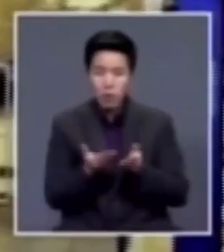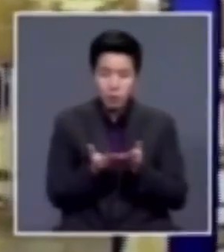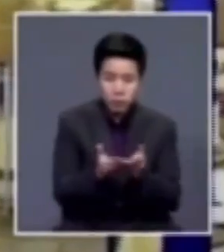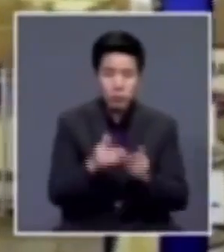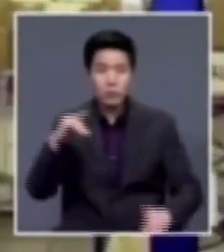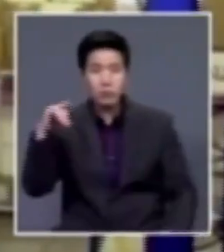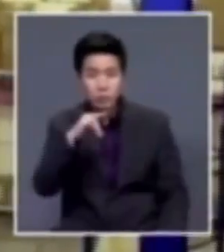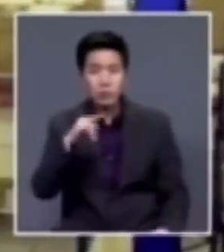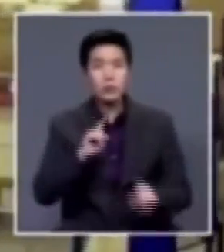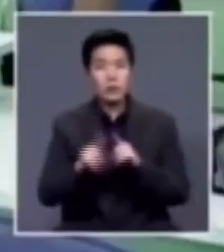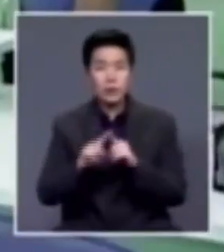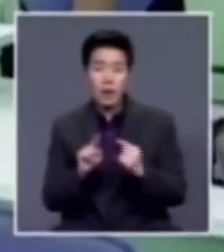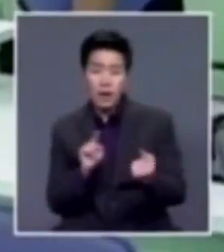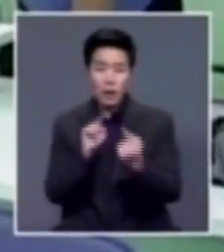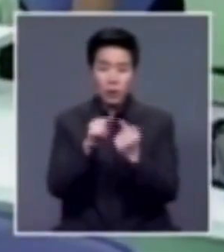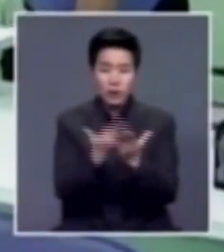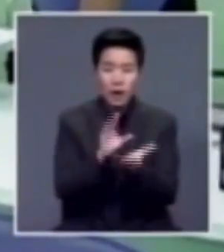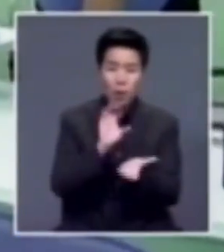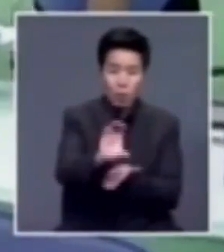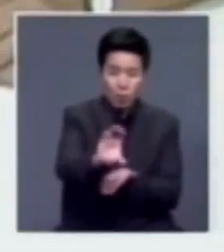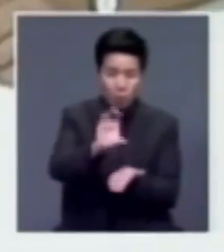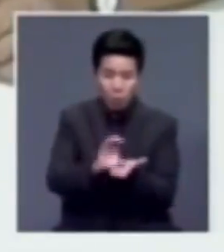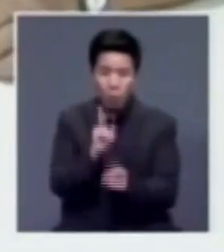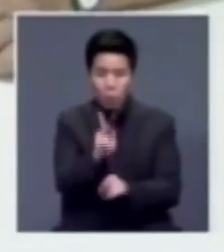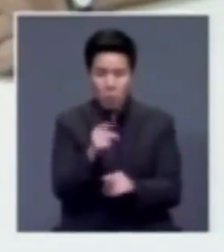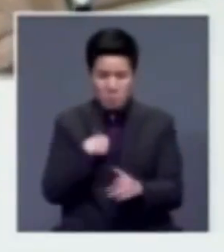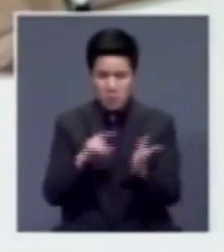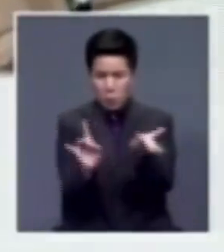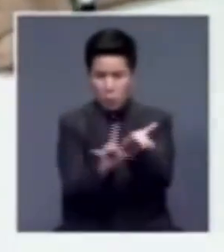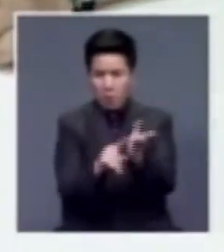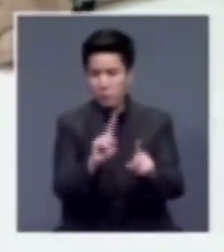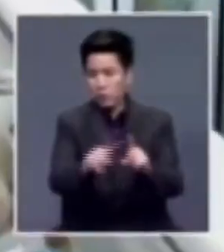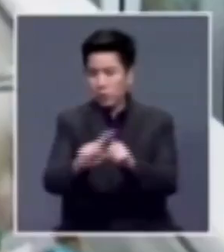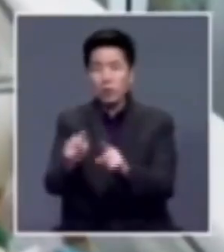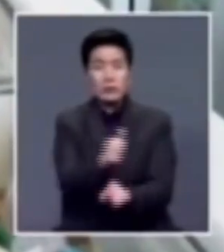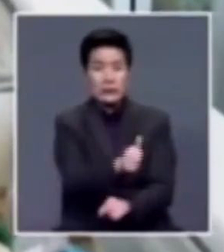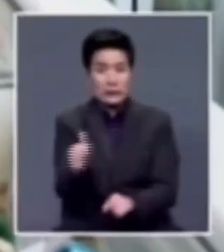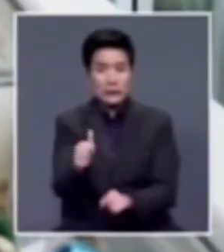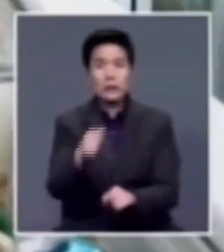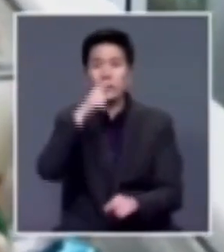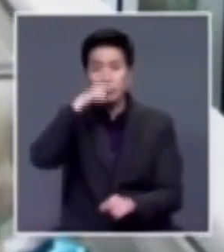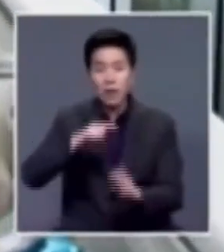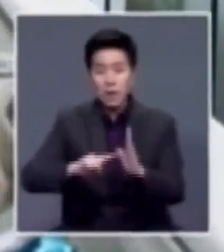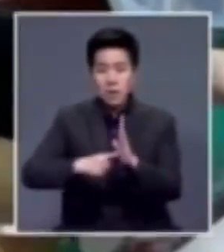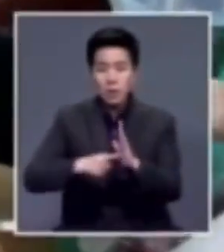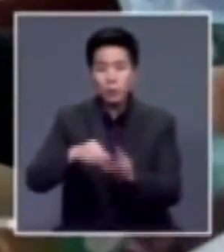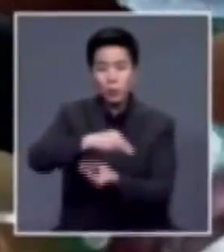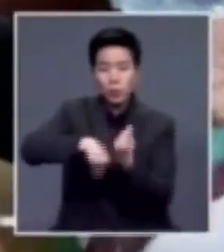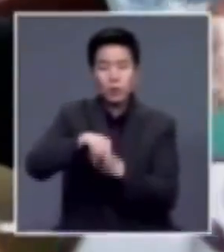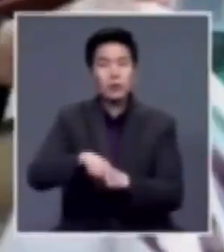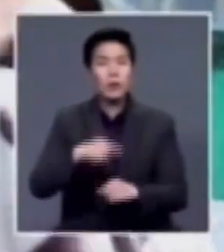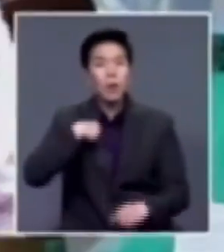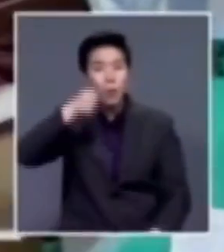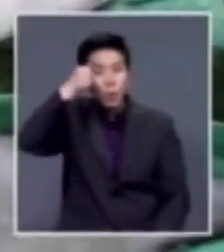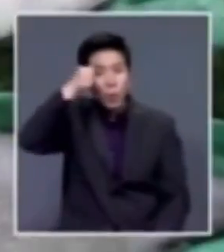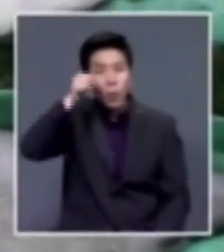างอากาศการเข้าถึงแหล่งเงินทุนและการบริการทางการเงินที่มีประสิทธิภาพเป็นต้นทั้งนี้การเริ่มต้นธุรกิจในประเทศไทยใช้เวลาเพียง